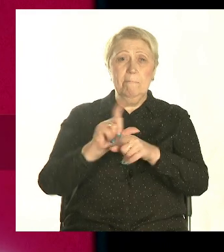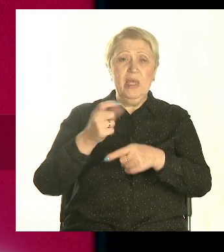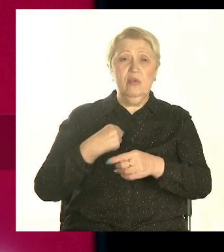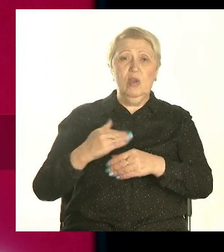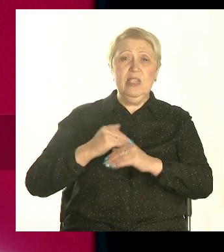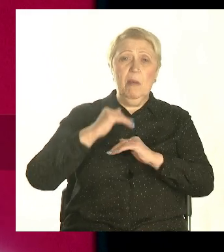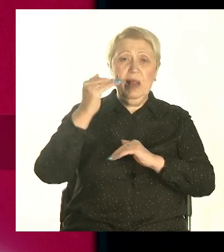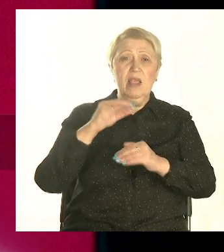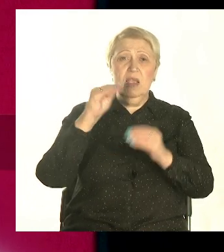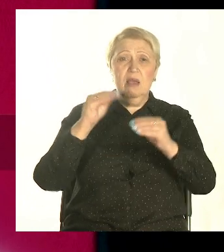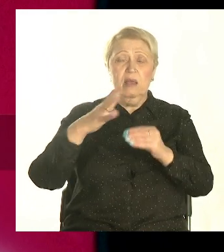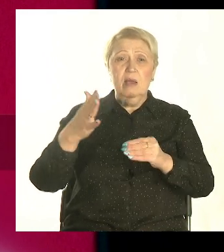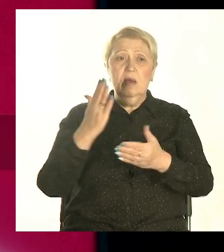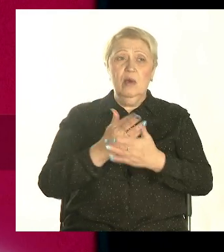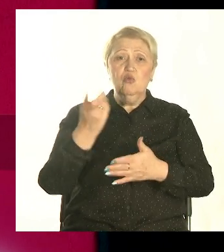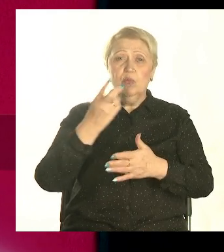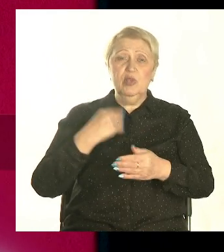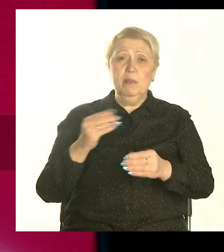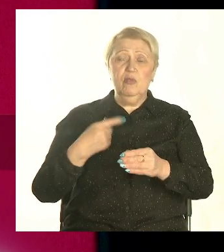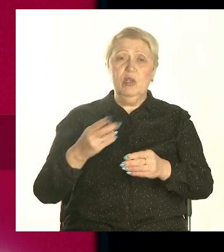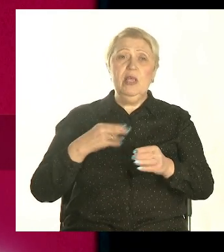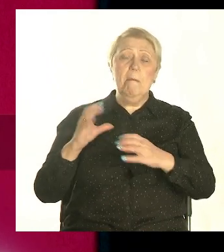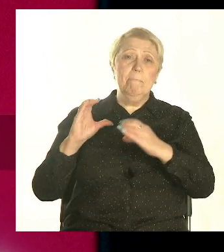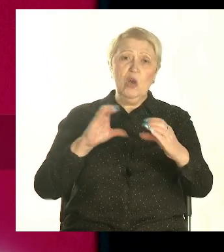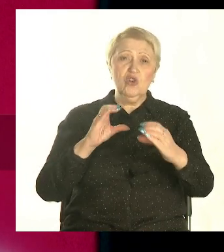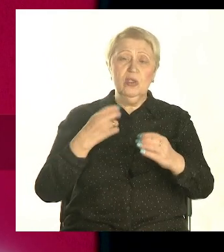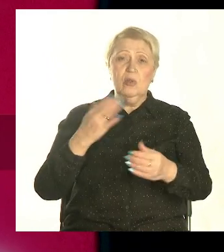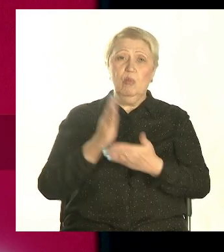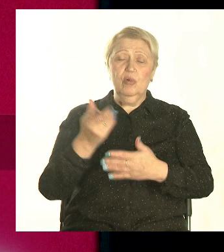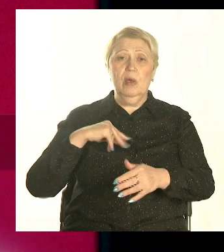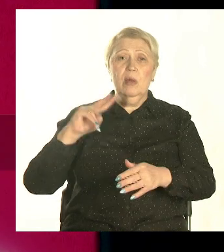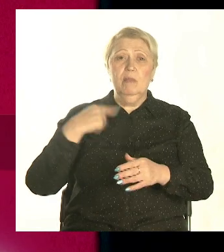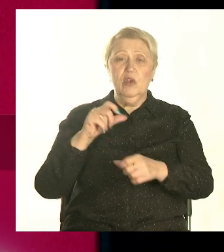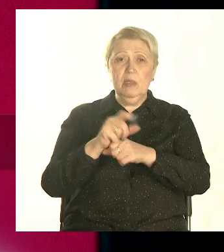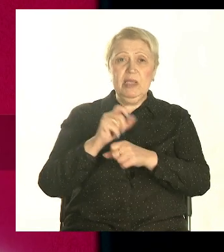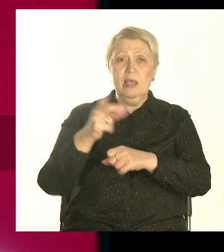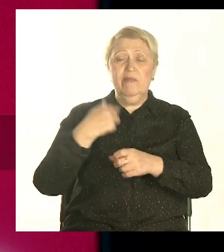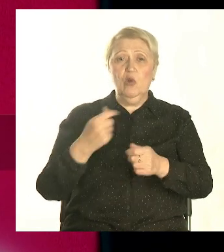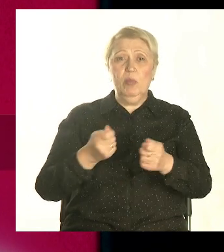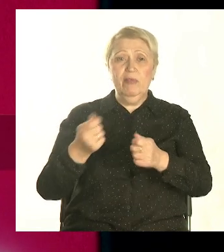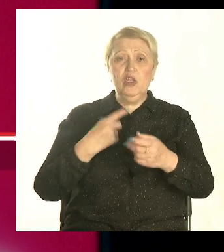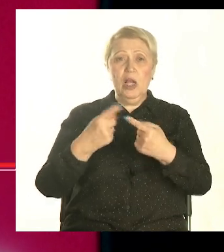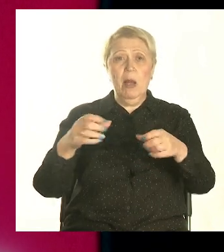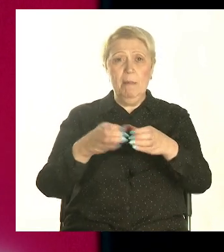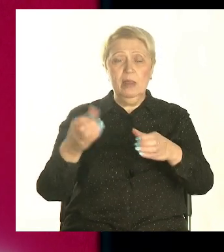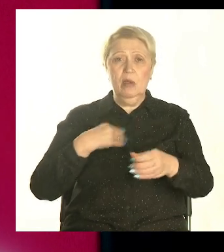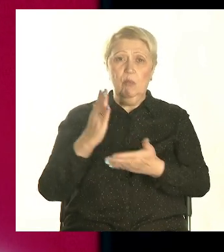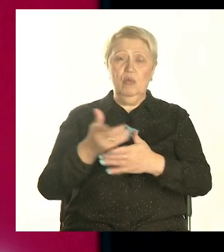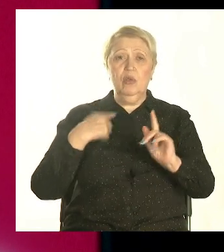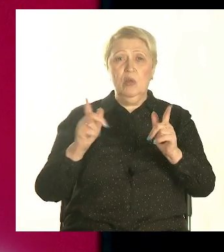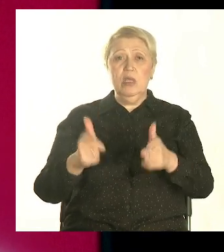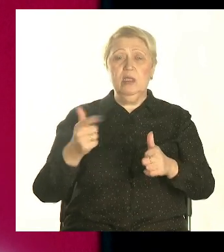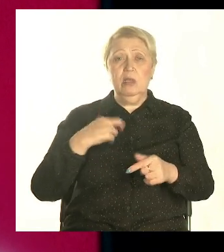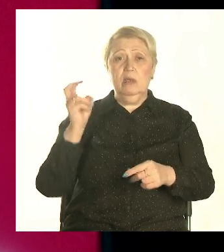вопрос дополнительного транспортного средства выделять. Это подменный автомобиль, который будет по заявке от управляющей компании приезжать согласно